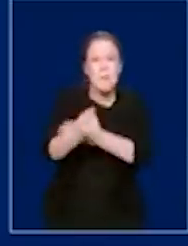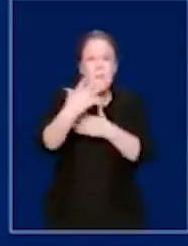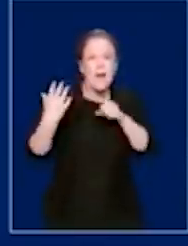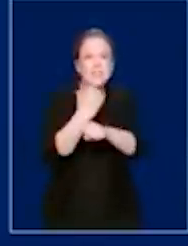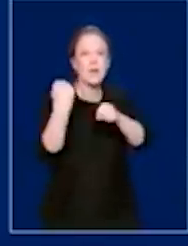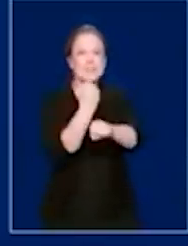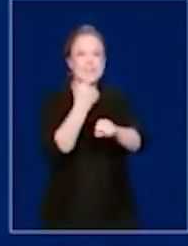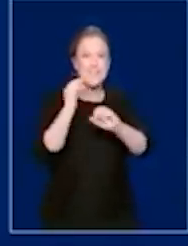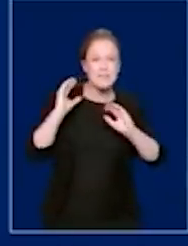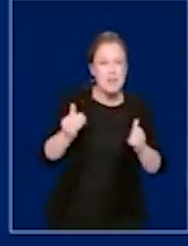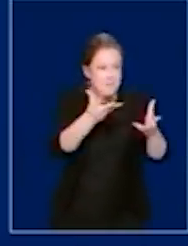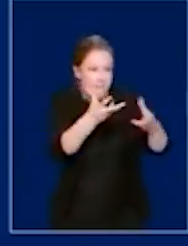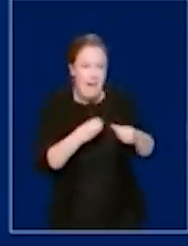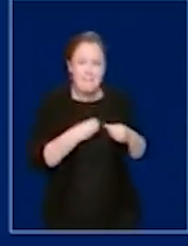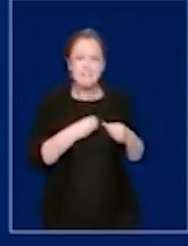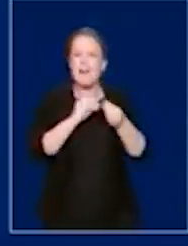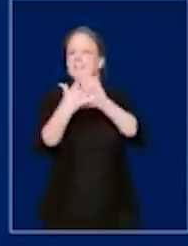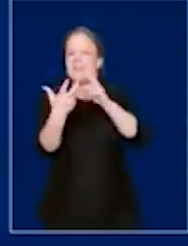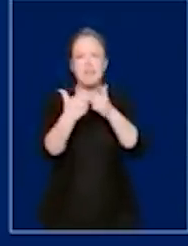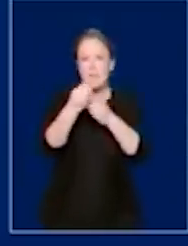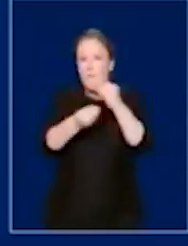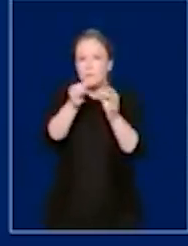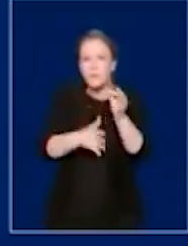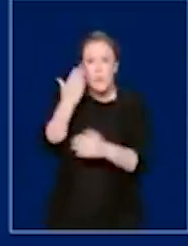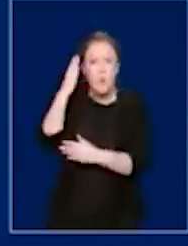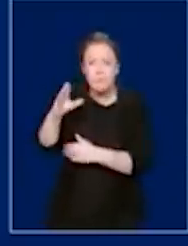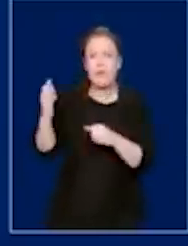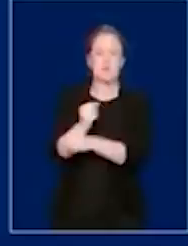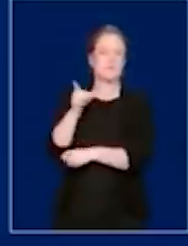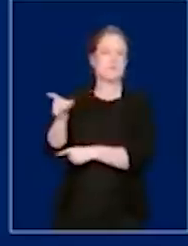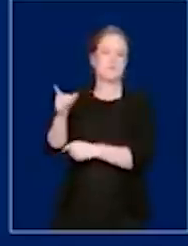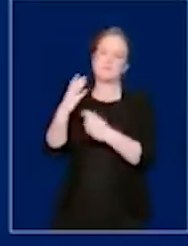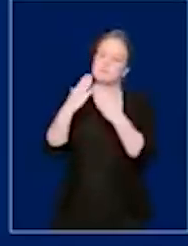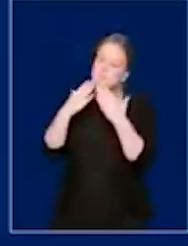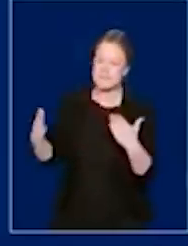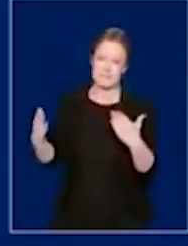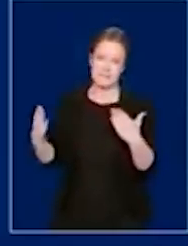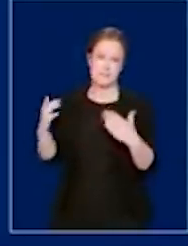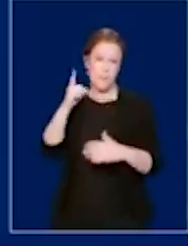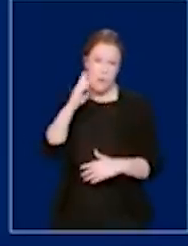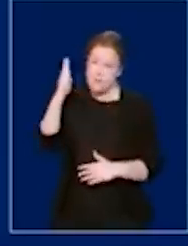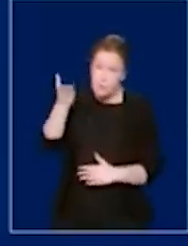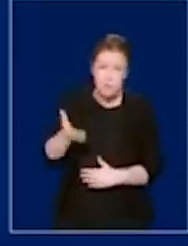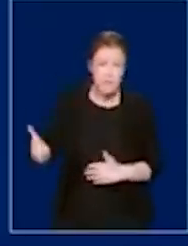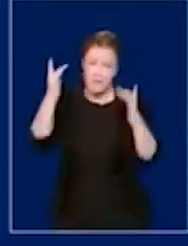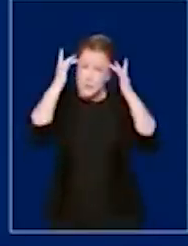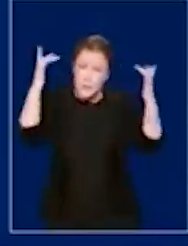difficile nous avons besoin de nos concitoyens ont besoin en effet de pouvoir